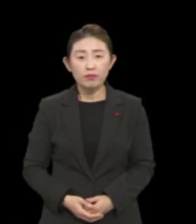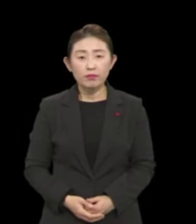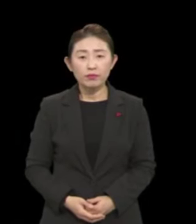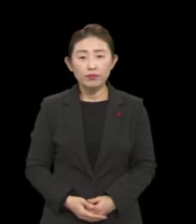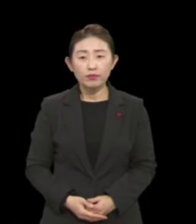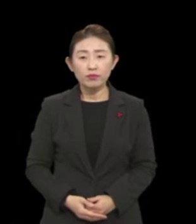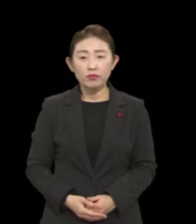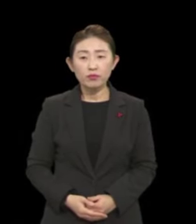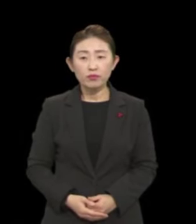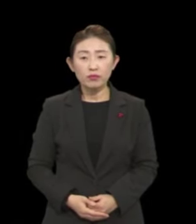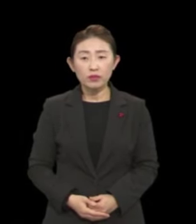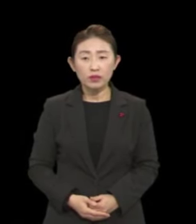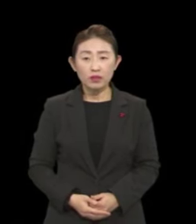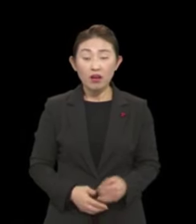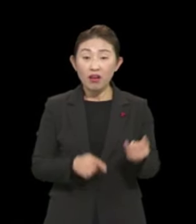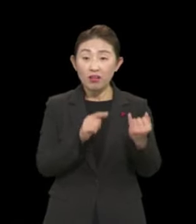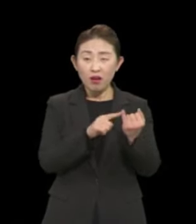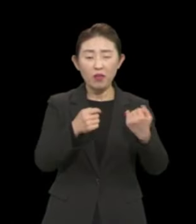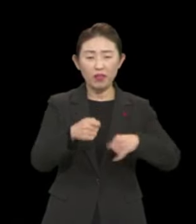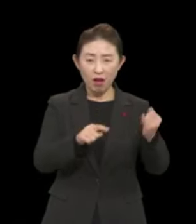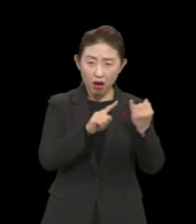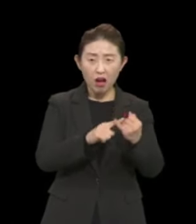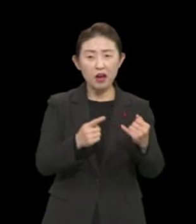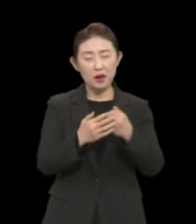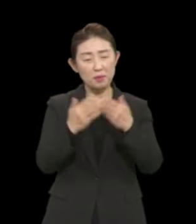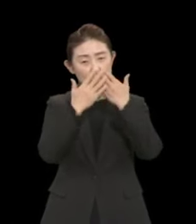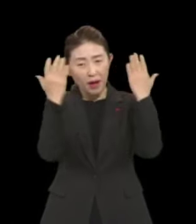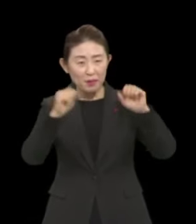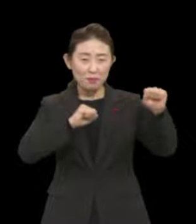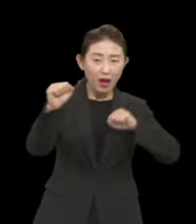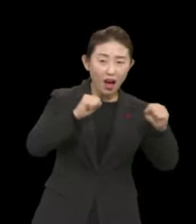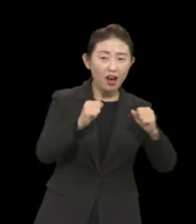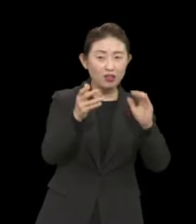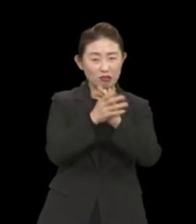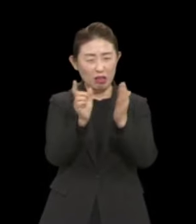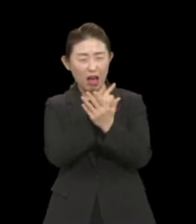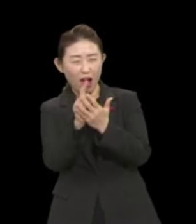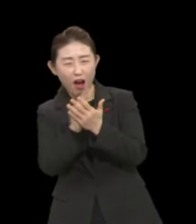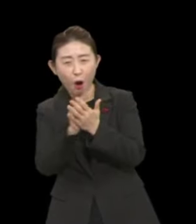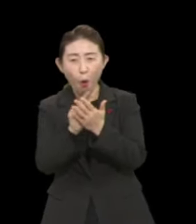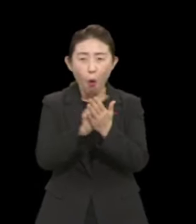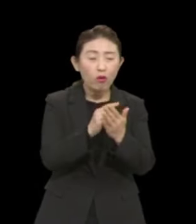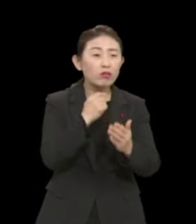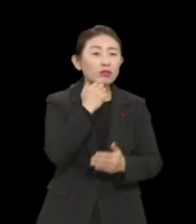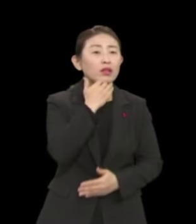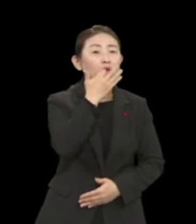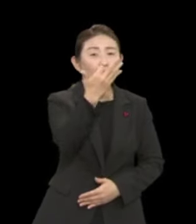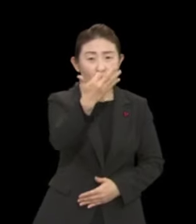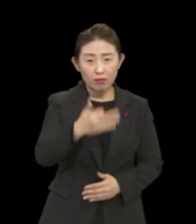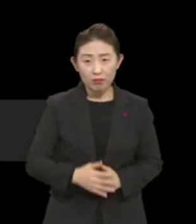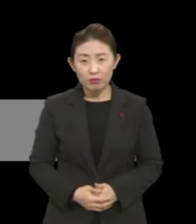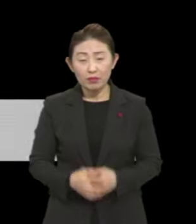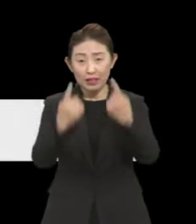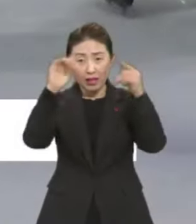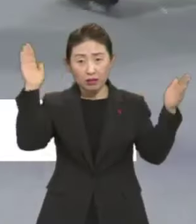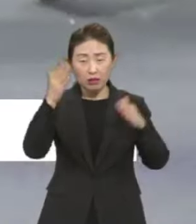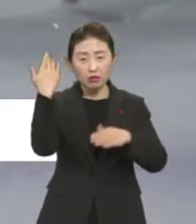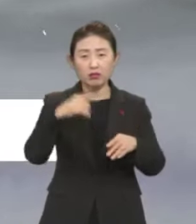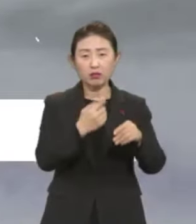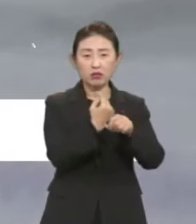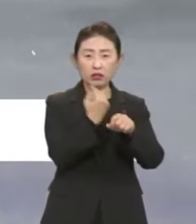기자입니다 밝고 활달한 성격으로 친구들과 잘 어울렸던 대학 새내기 19살 씨 지난달